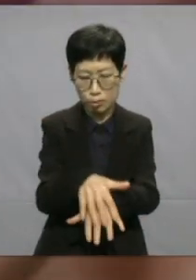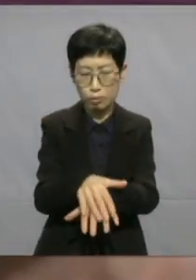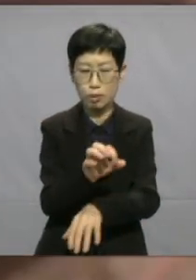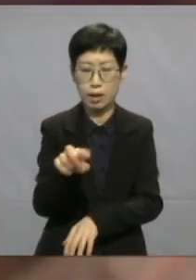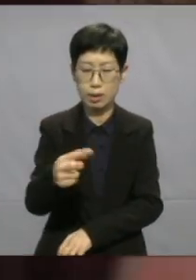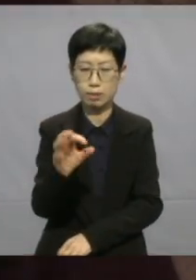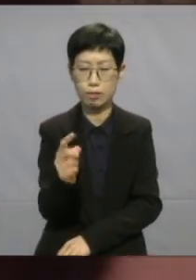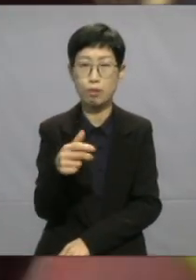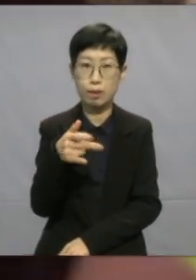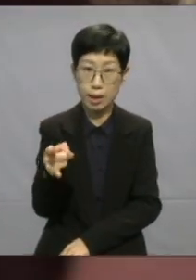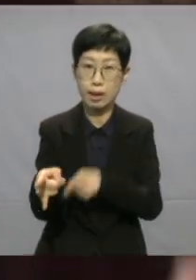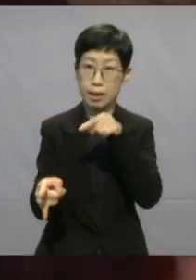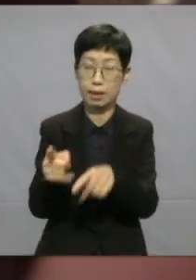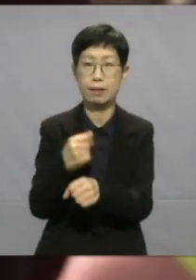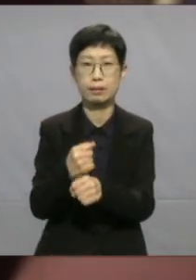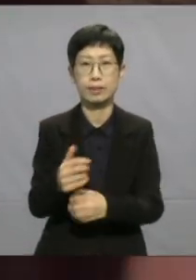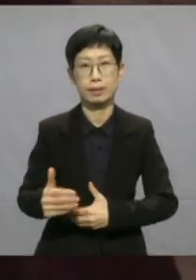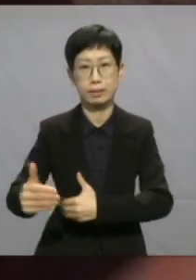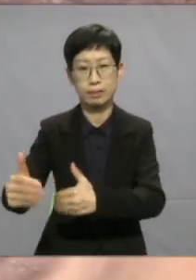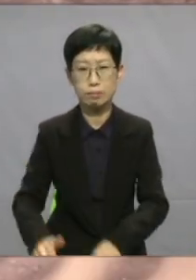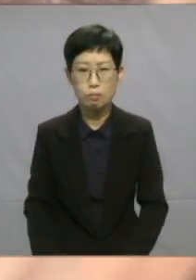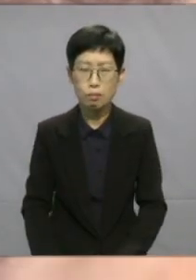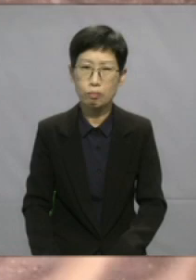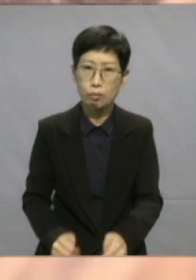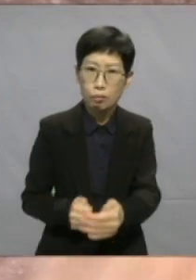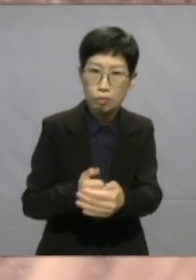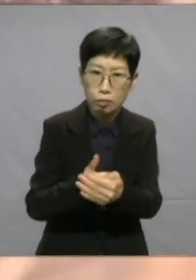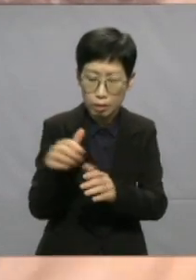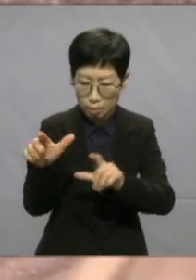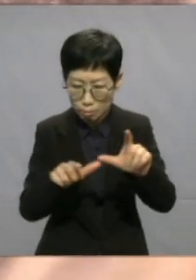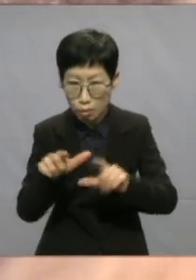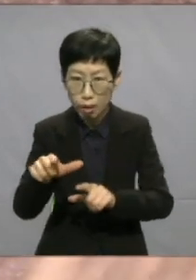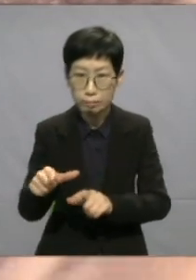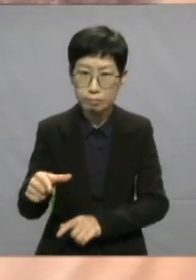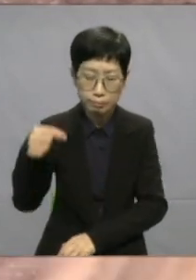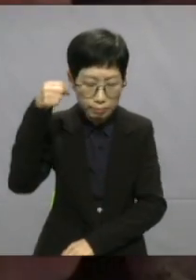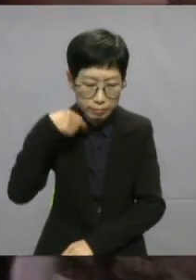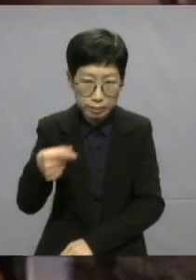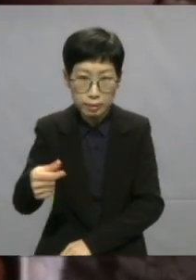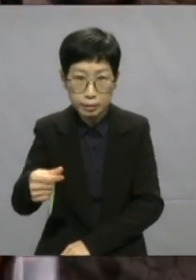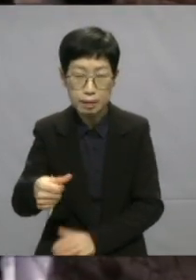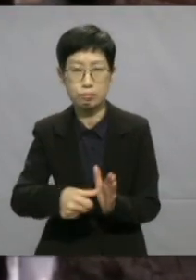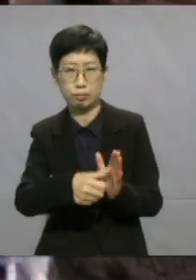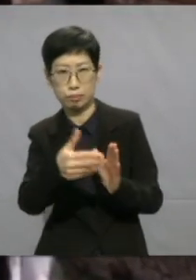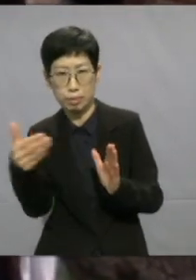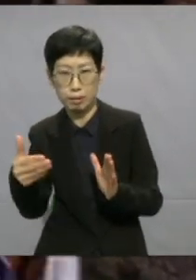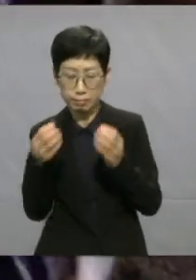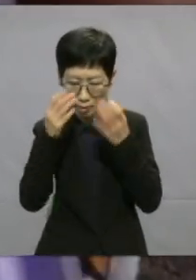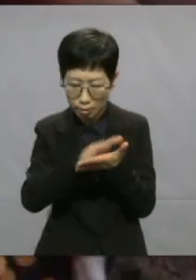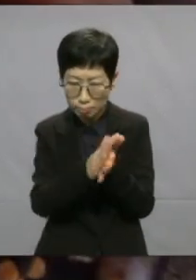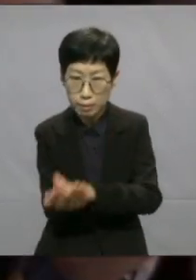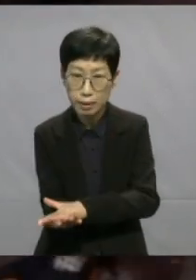짜는 과정인데요. 독특한 짜임과 질감으로 명성을 떨친 아소오케가 새로운 변화를 맞이하고